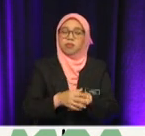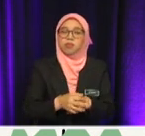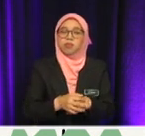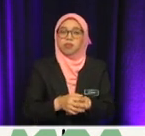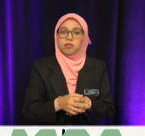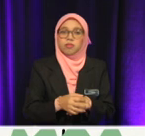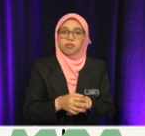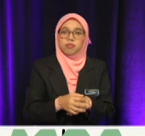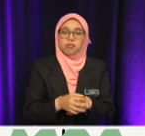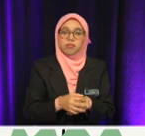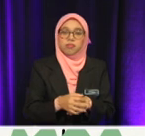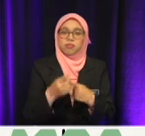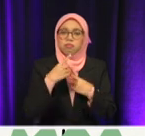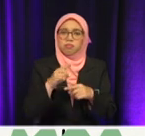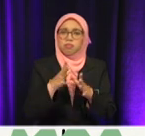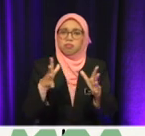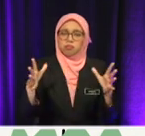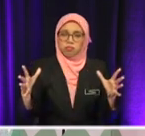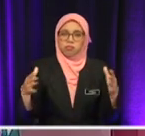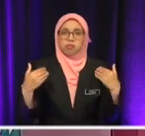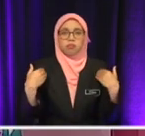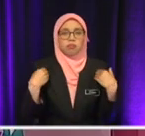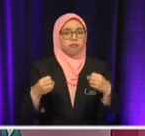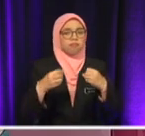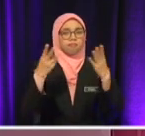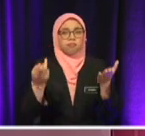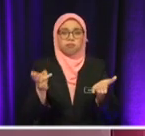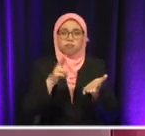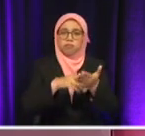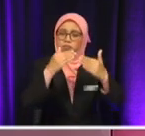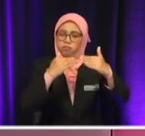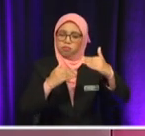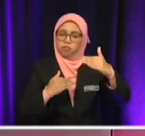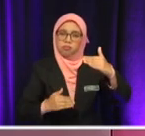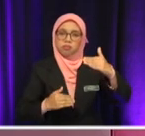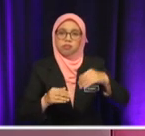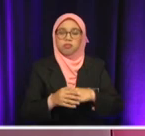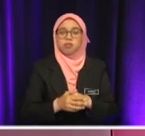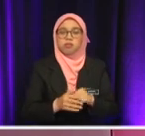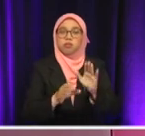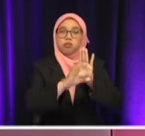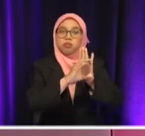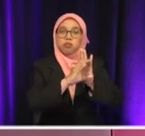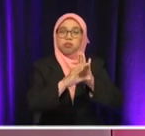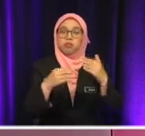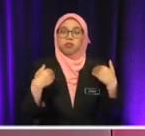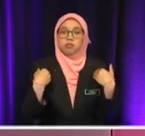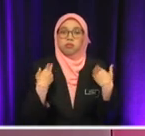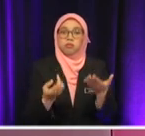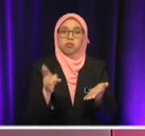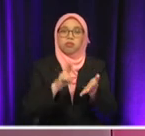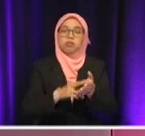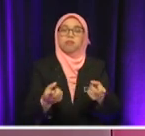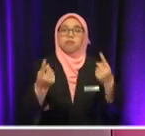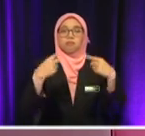yang besar tau. Kat bawah dia ada banyak jenis-jenis rekod yang lain. Okeynya, okey, contohnya kat sini ada rekod kedatangan,